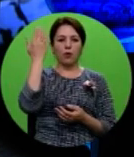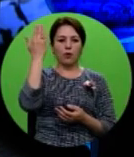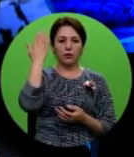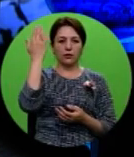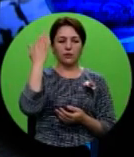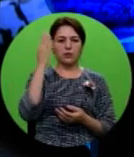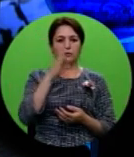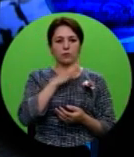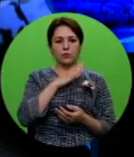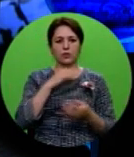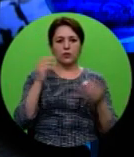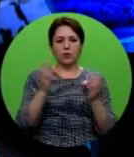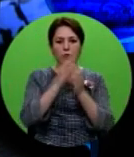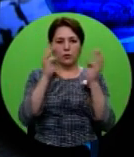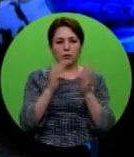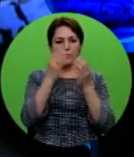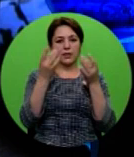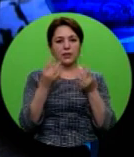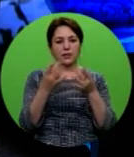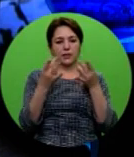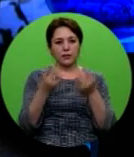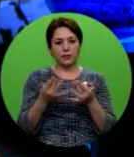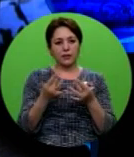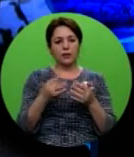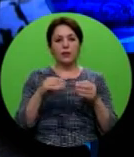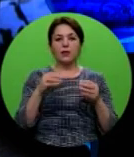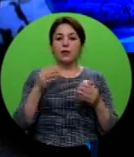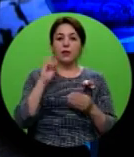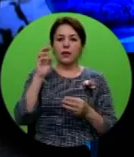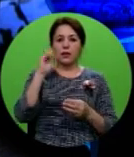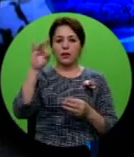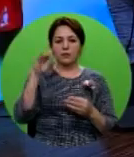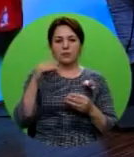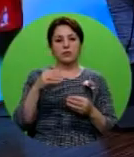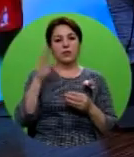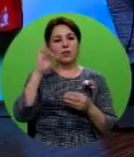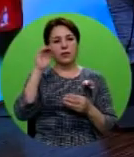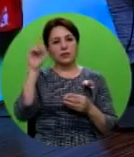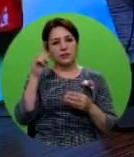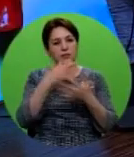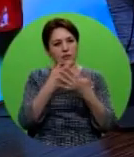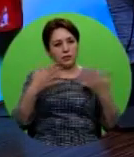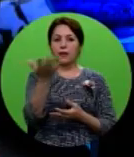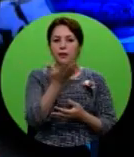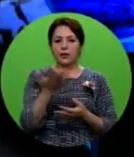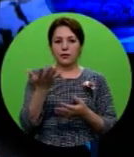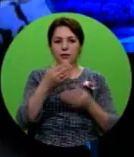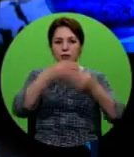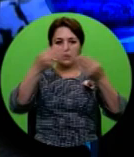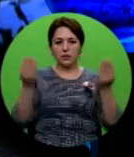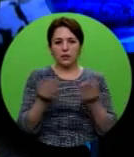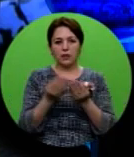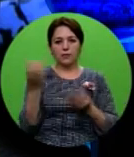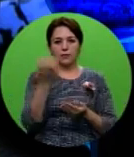из обожженной глины. Керамические изделия – это лягяны, косы, пиалы и